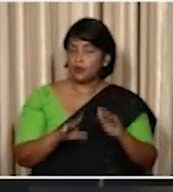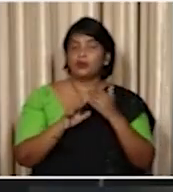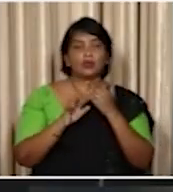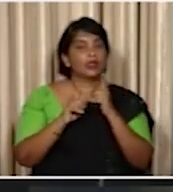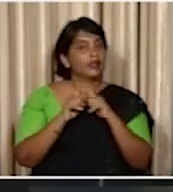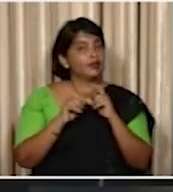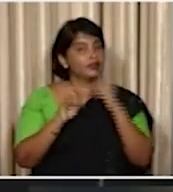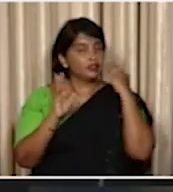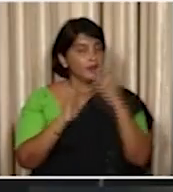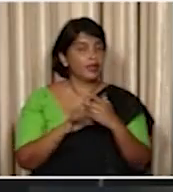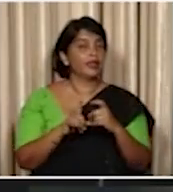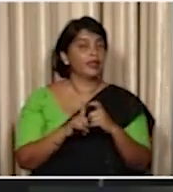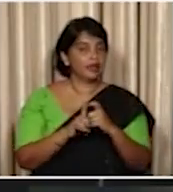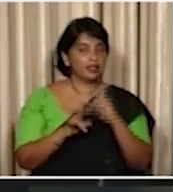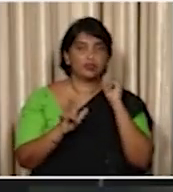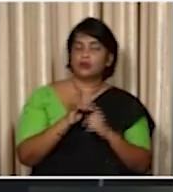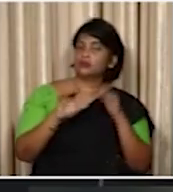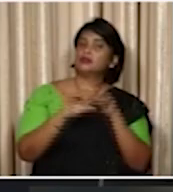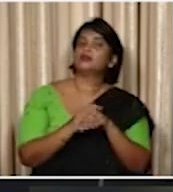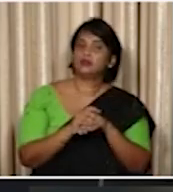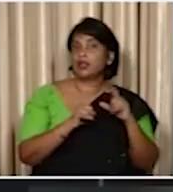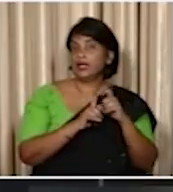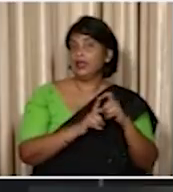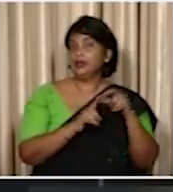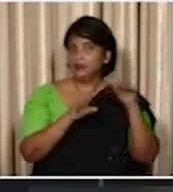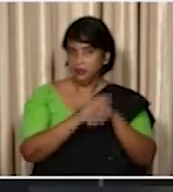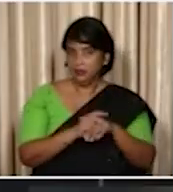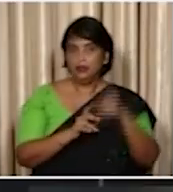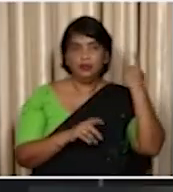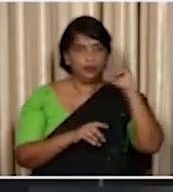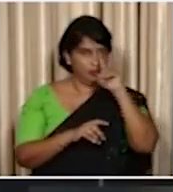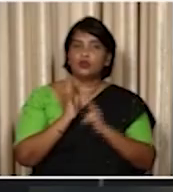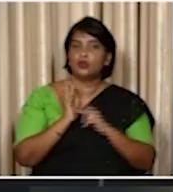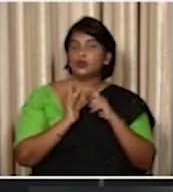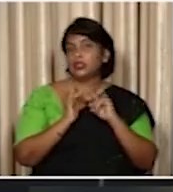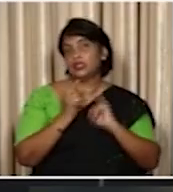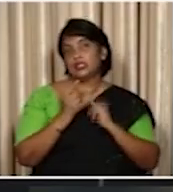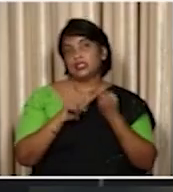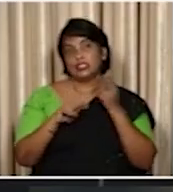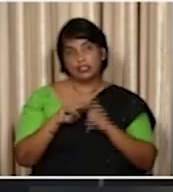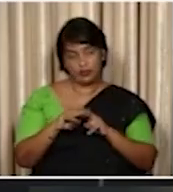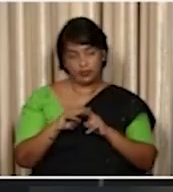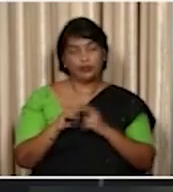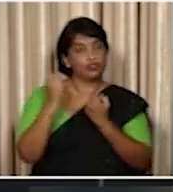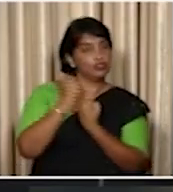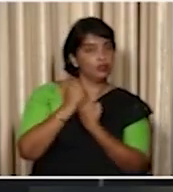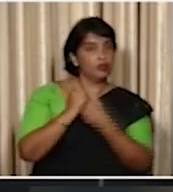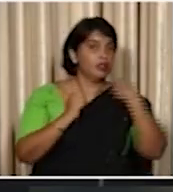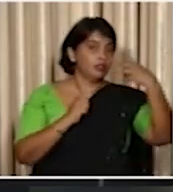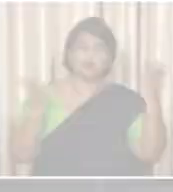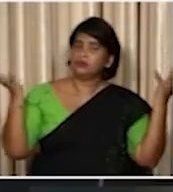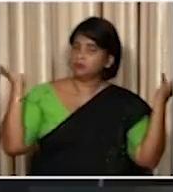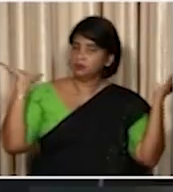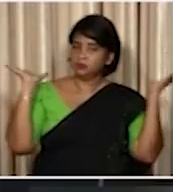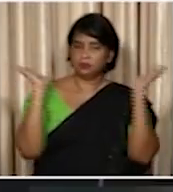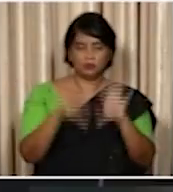පිළිබඳව අධ්‍යක්ෂකතුමියත් ඒක සම්බන්ධීකරණය කරනවා පළාත් 9. ගිය සතිය අපි අවසන් කළා දින 3ක වැඩමුළුවක් තියලා සීලම පාර්ශ්වයන්